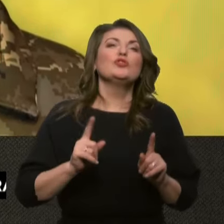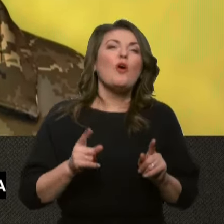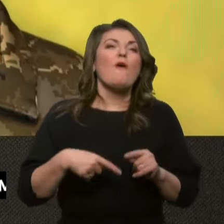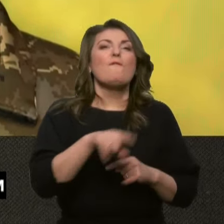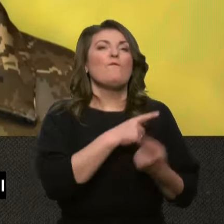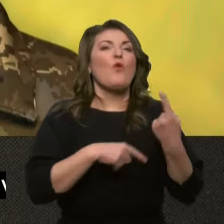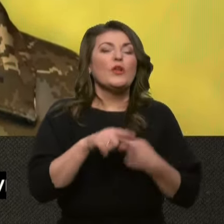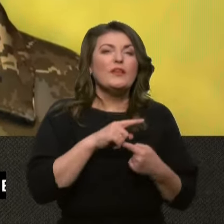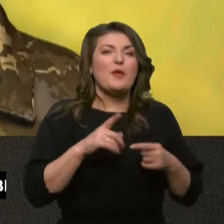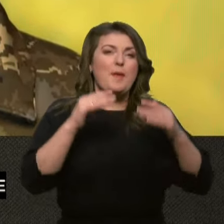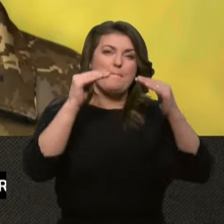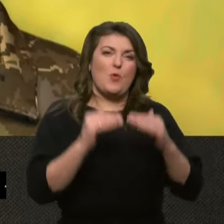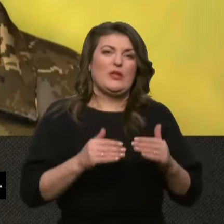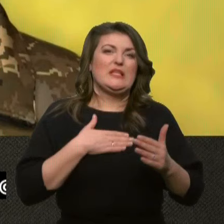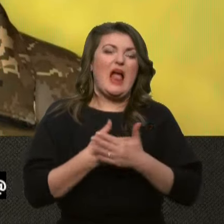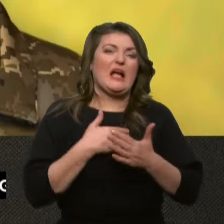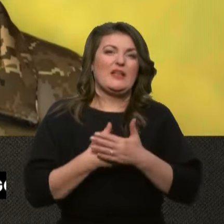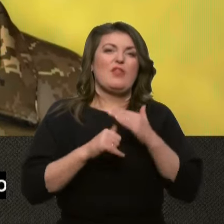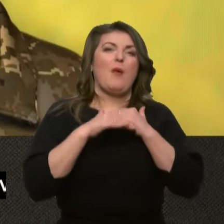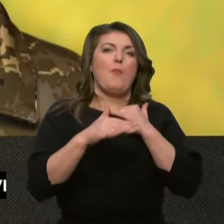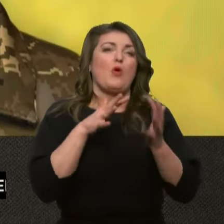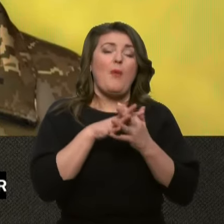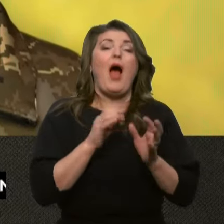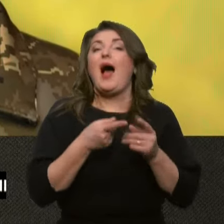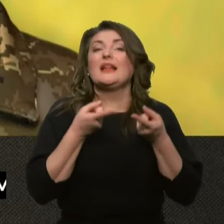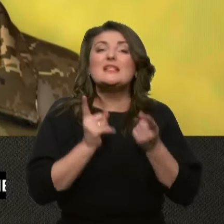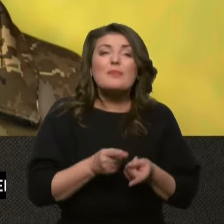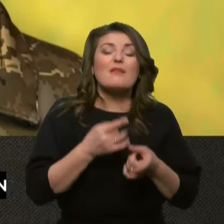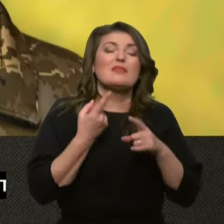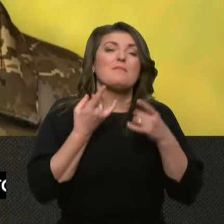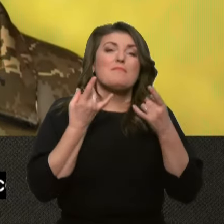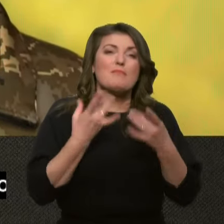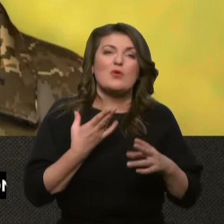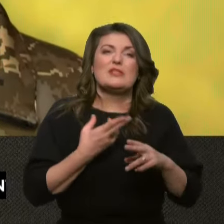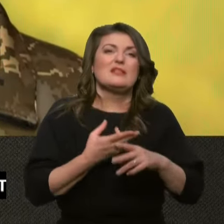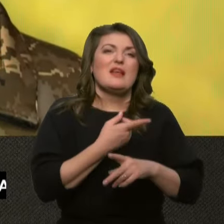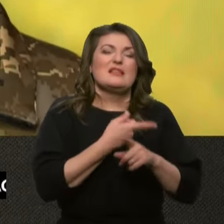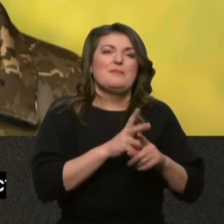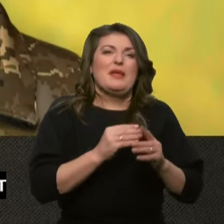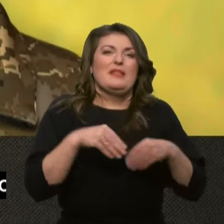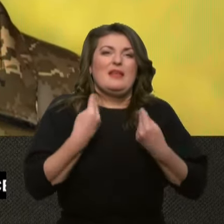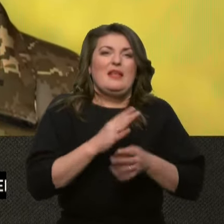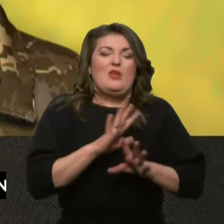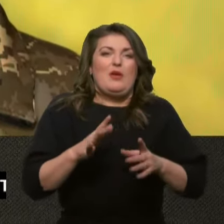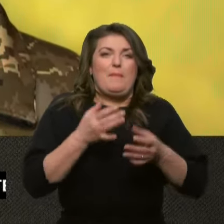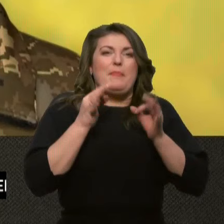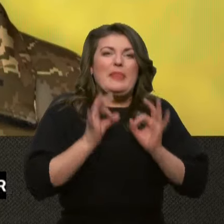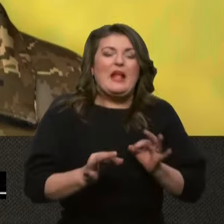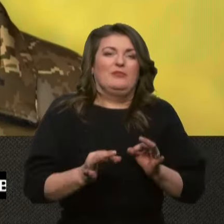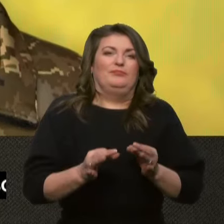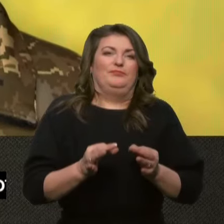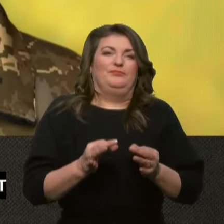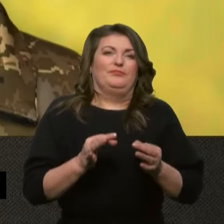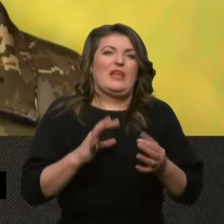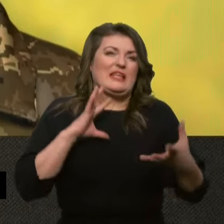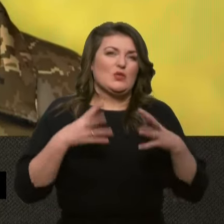вони понизили там активність на полі бою. Насправді просто сили підтримки не надають належного